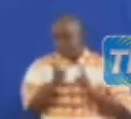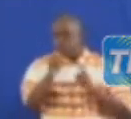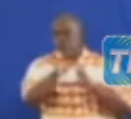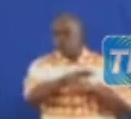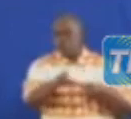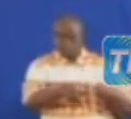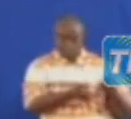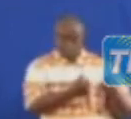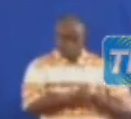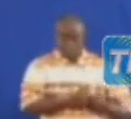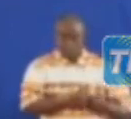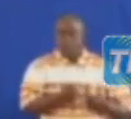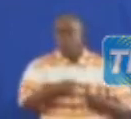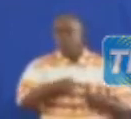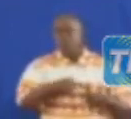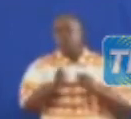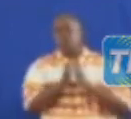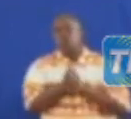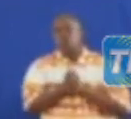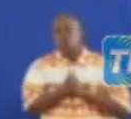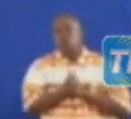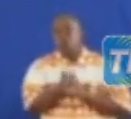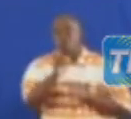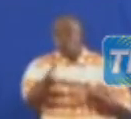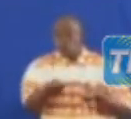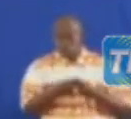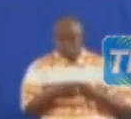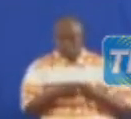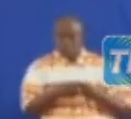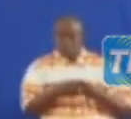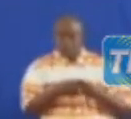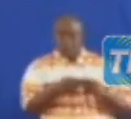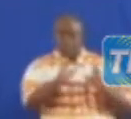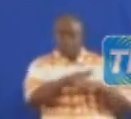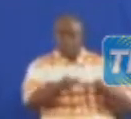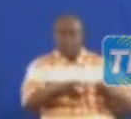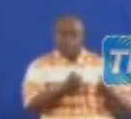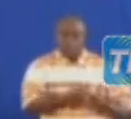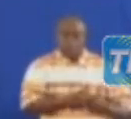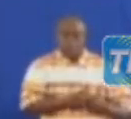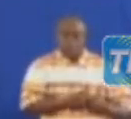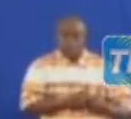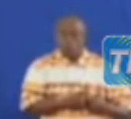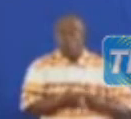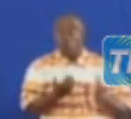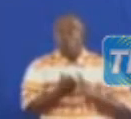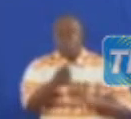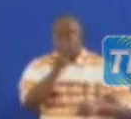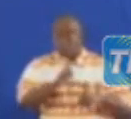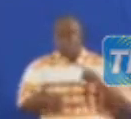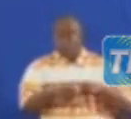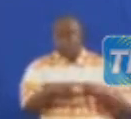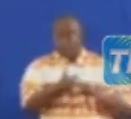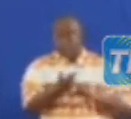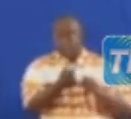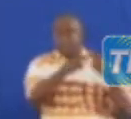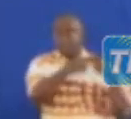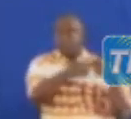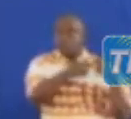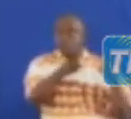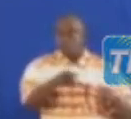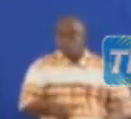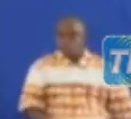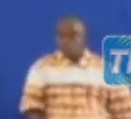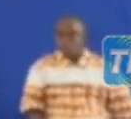moyo. Kipekee niwashukuru sana wanaonipa amani ya moyo, kunitia moyo kuyakabili na kuyahimili majukumu